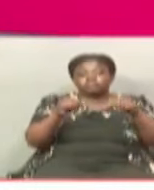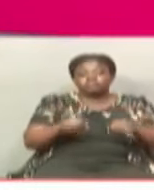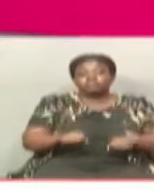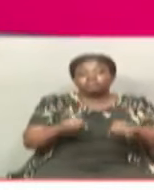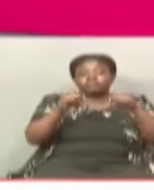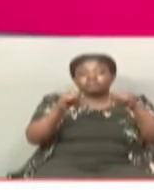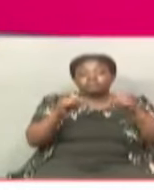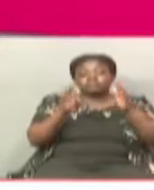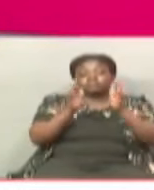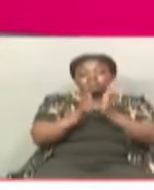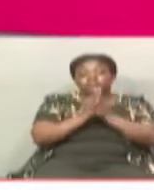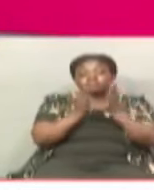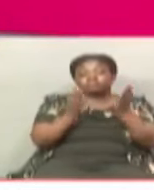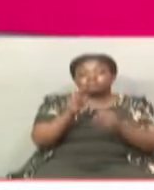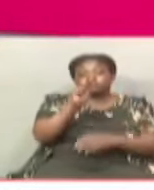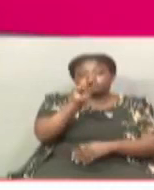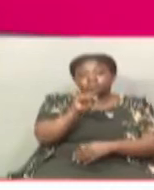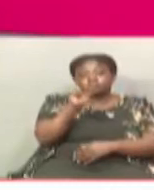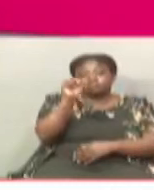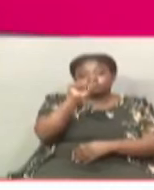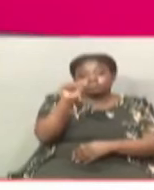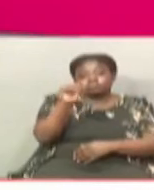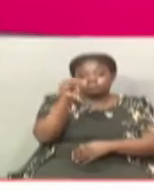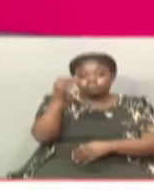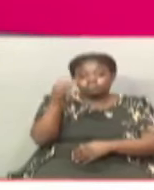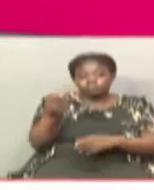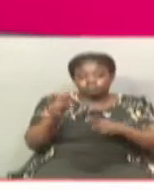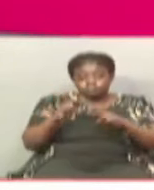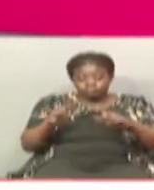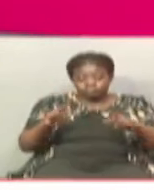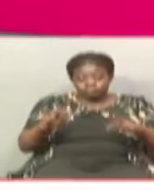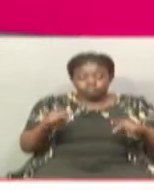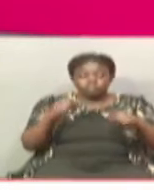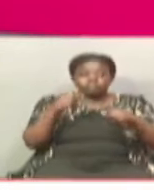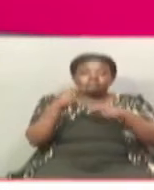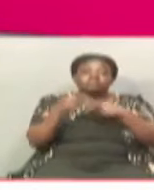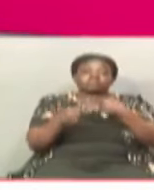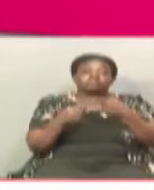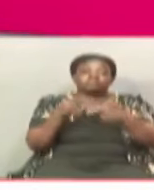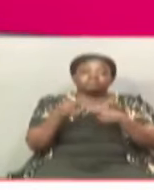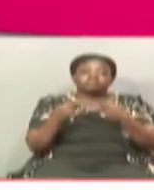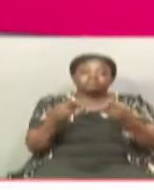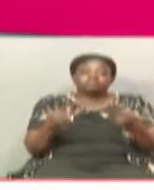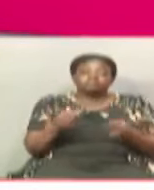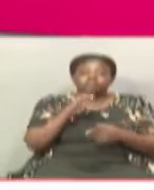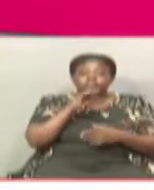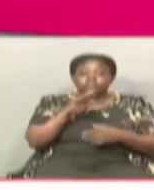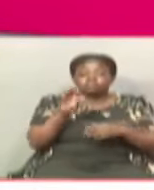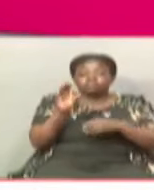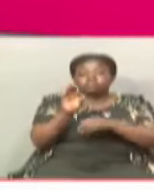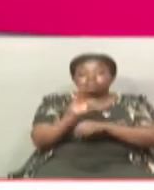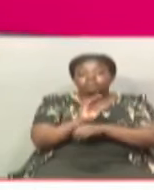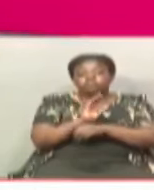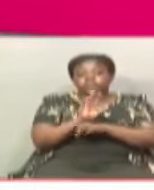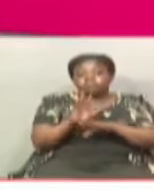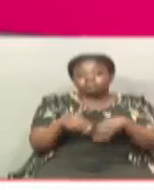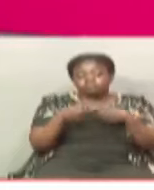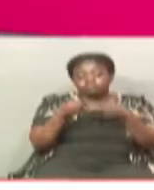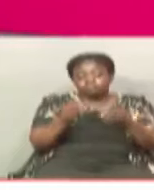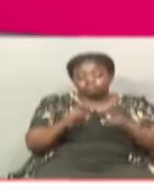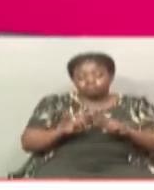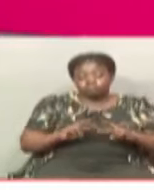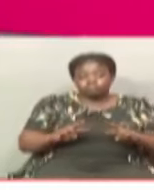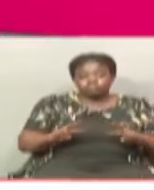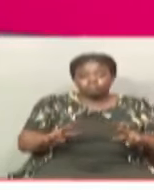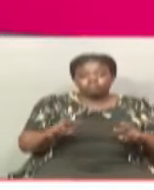ssenkulu obw'ekitavu ng'okumunoonyerezaako bwa kugenda mu maaso. Abyogedde mu kakiiko akasibwawo